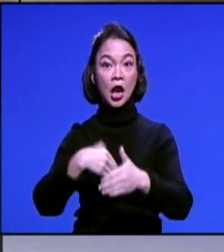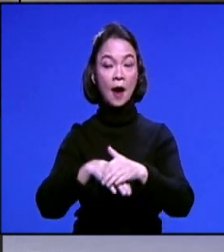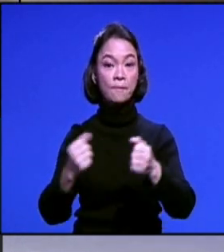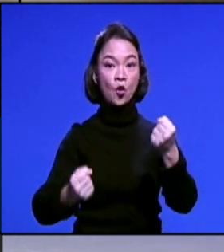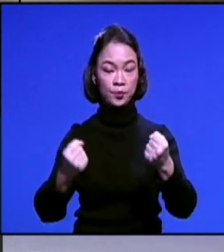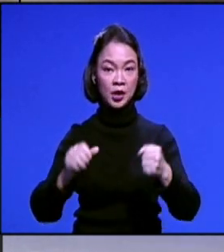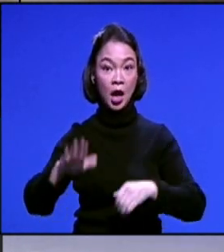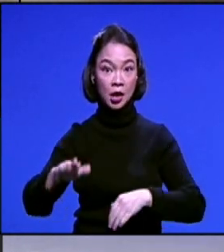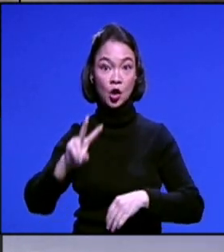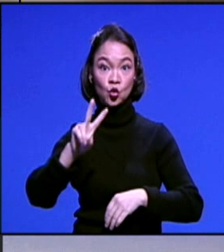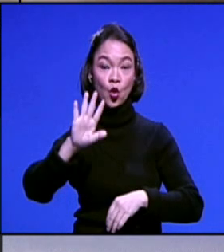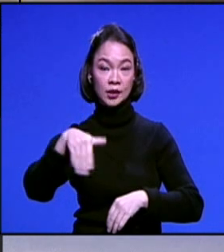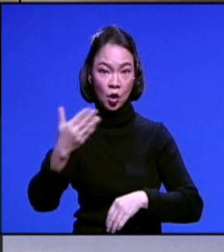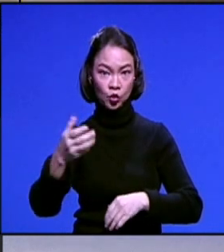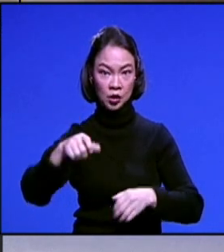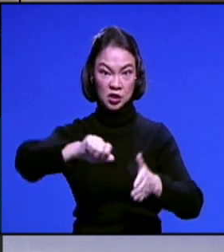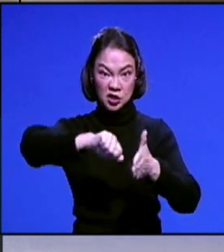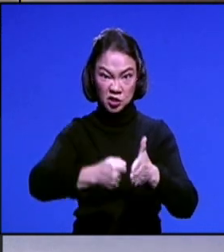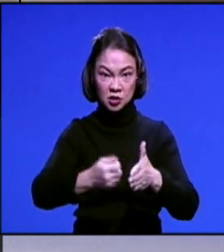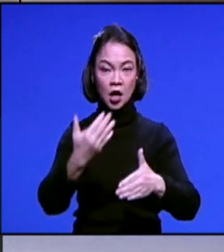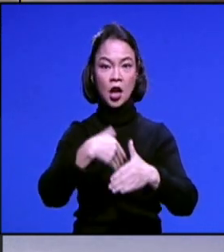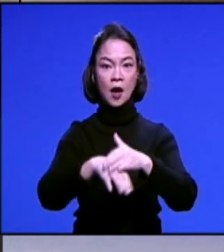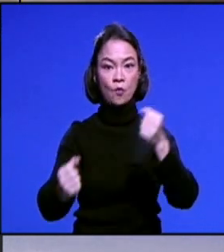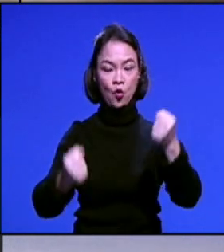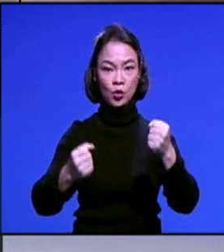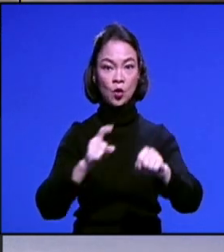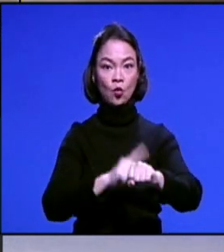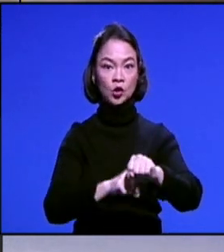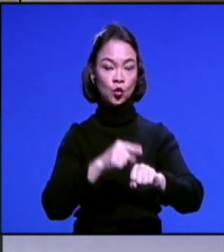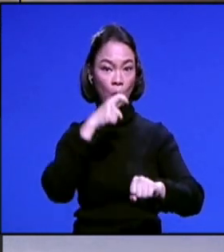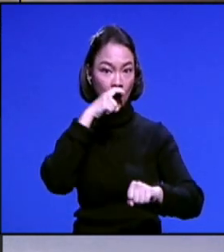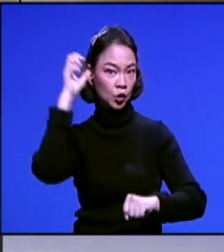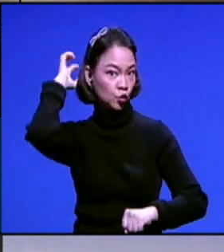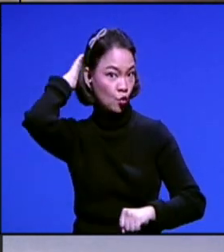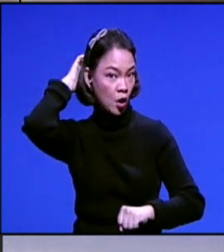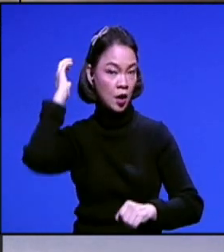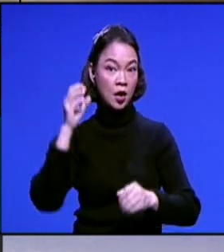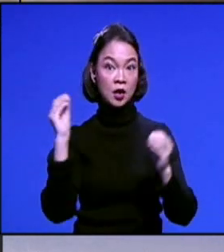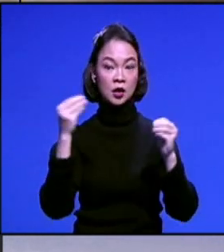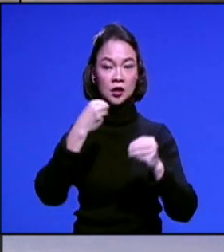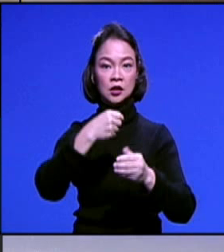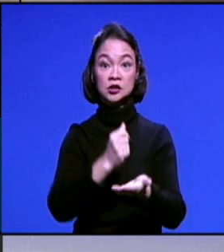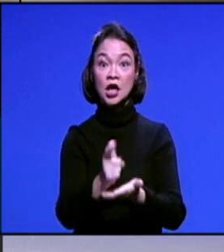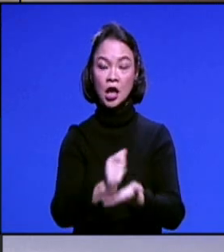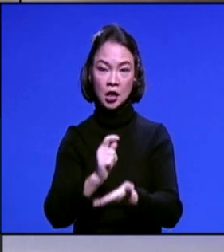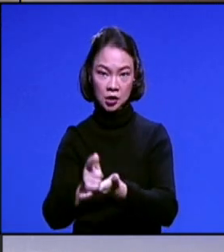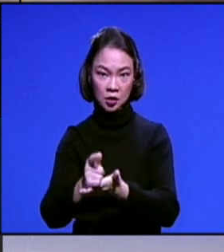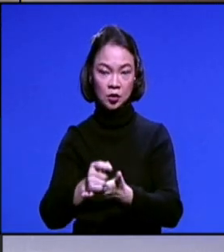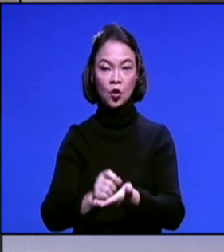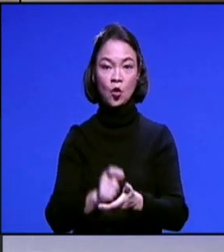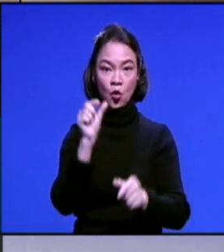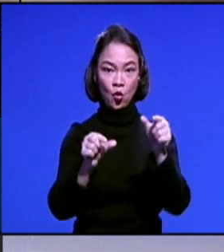berumur 2 tahun terkunci di mobil ketika orang tuanya tengah berbelanja. Proses evakuasi yang dilakukan warga dan juru parkir